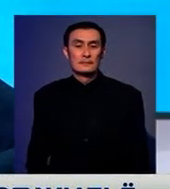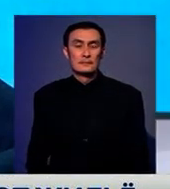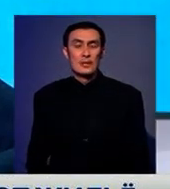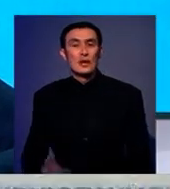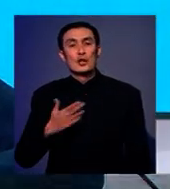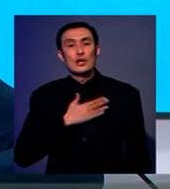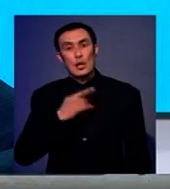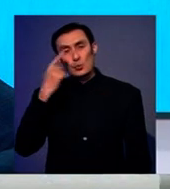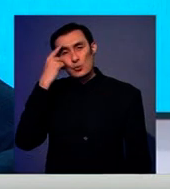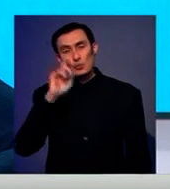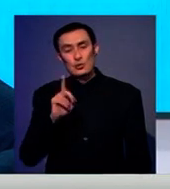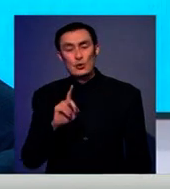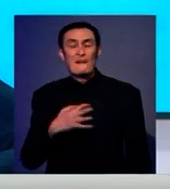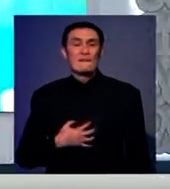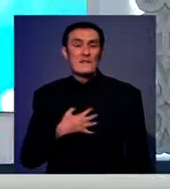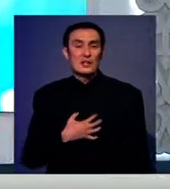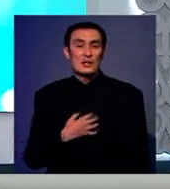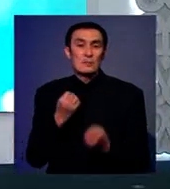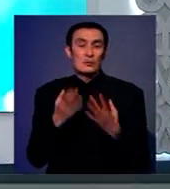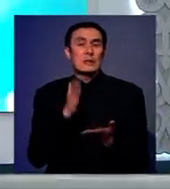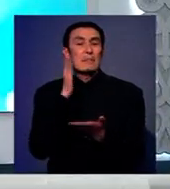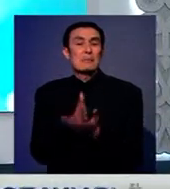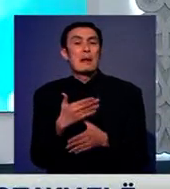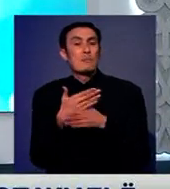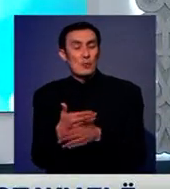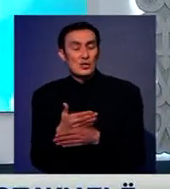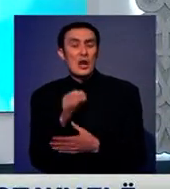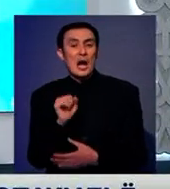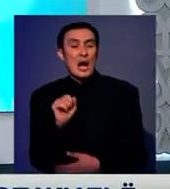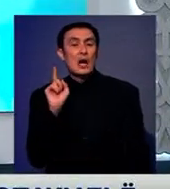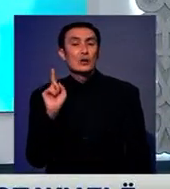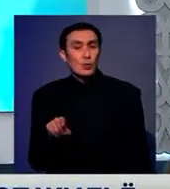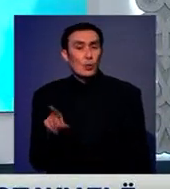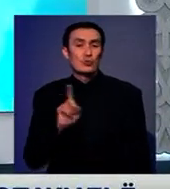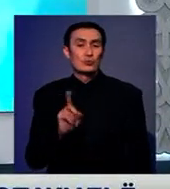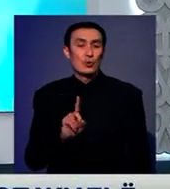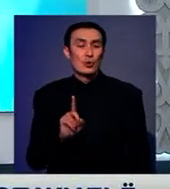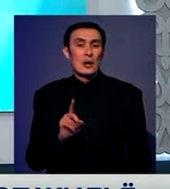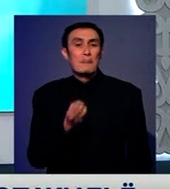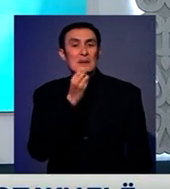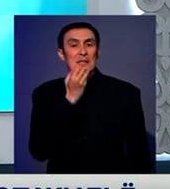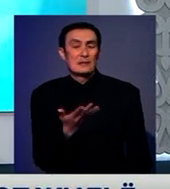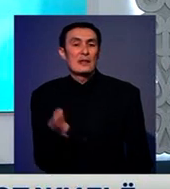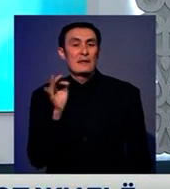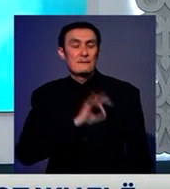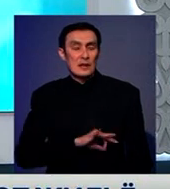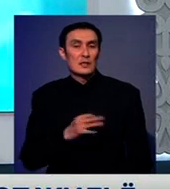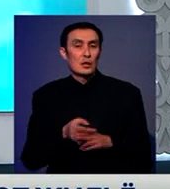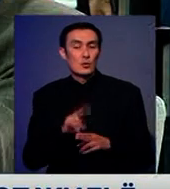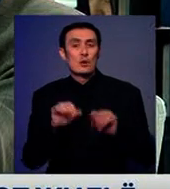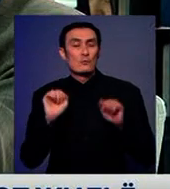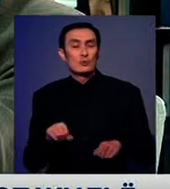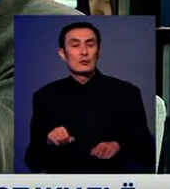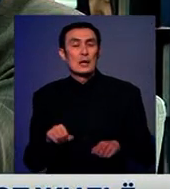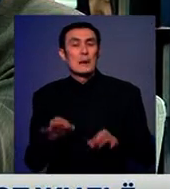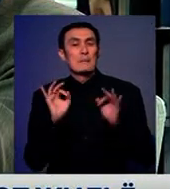Я думаю, в данном случае важнее даже не сам факт прямой помощи, а скорее тот позитивный эффект, который может оказать